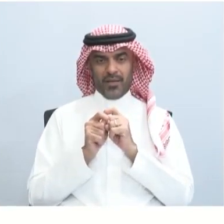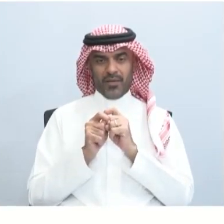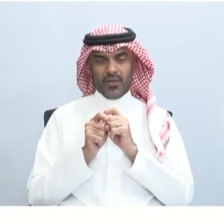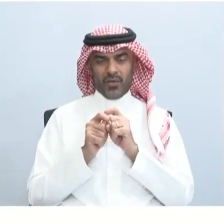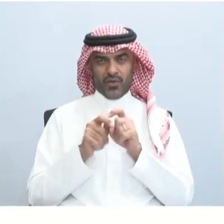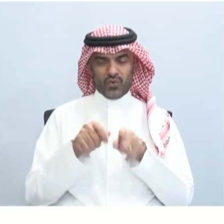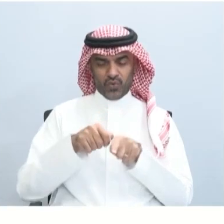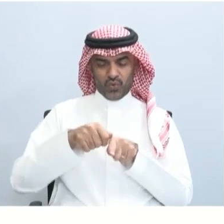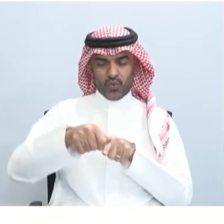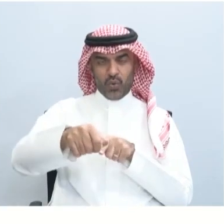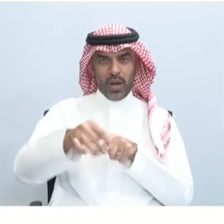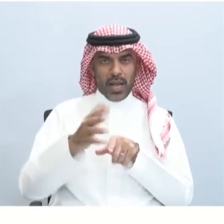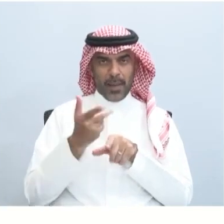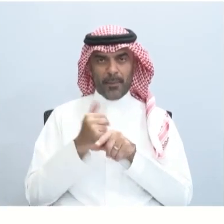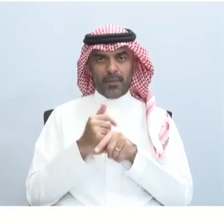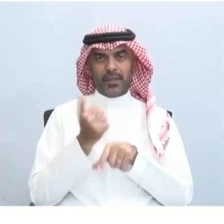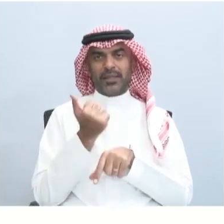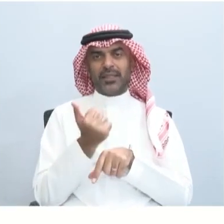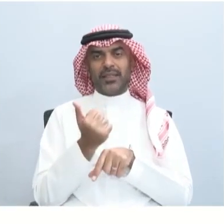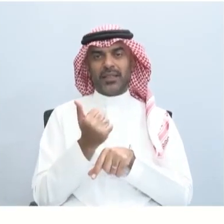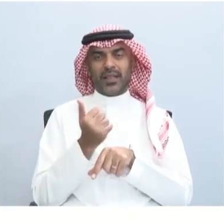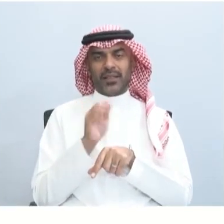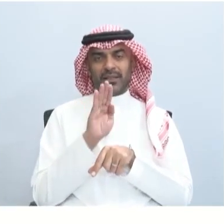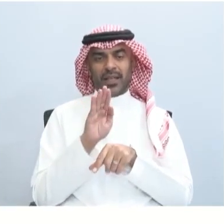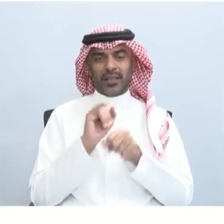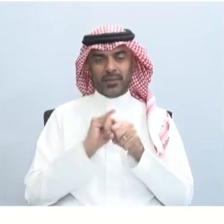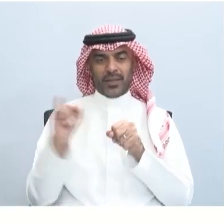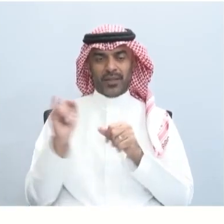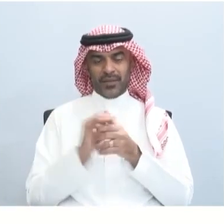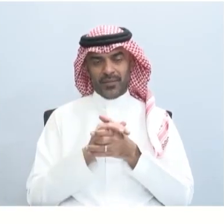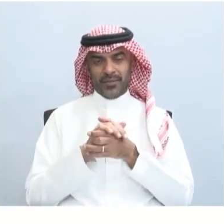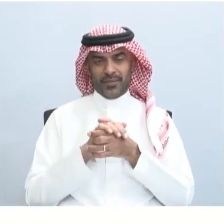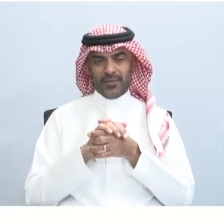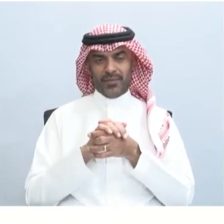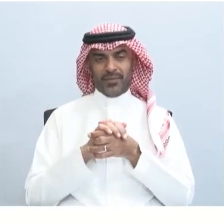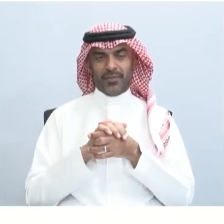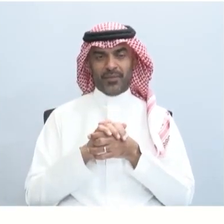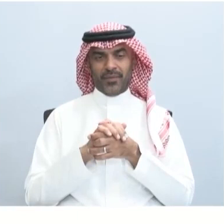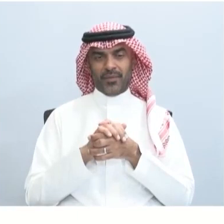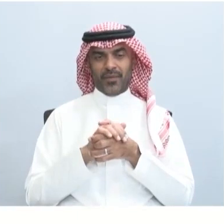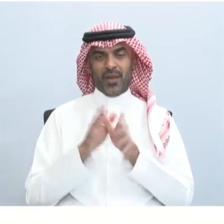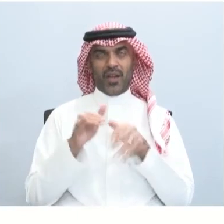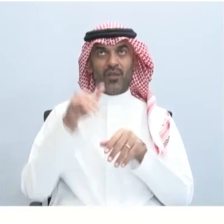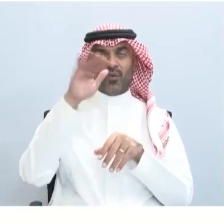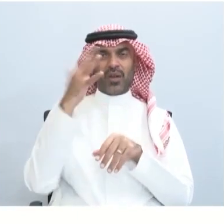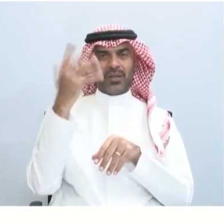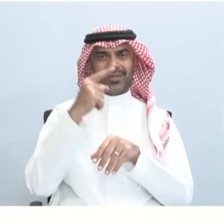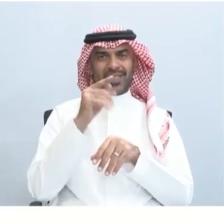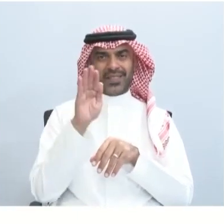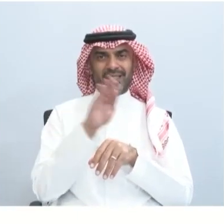الطول سته سم وهنا ايضا سنتيمتر